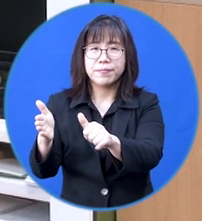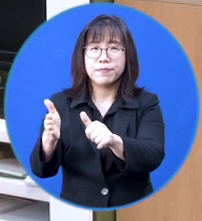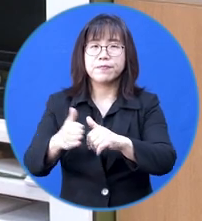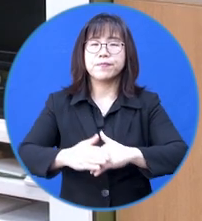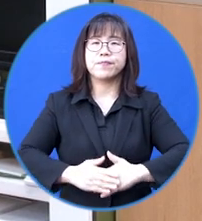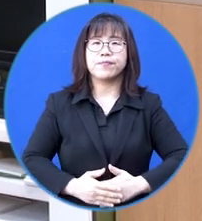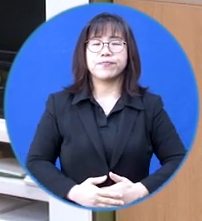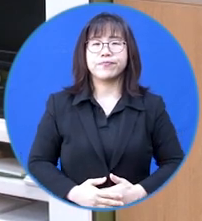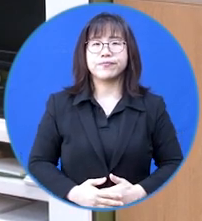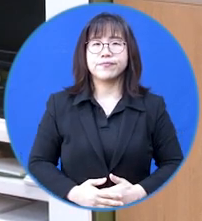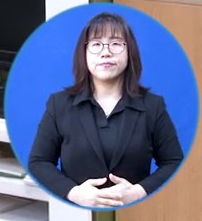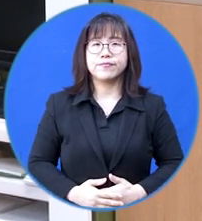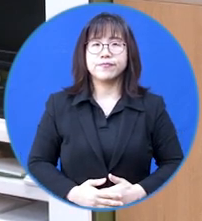로 문의하면 됩니다